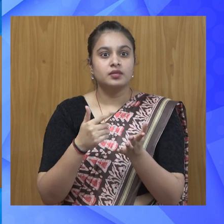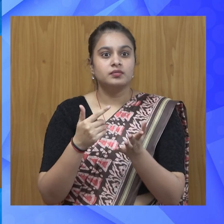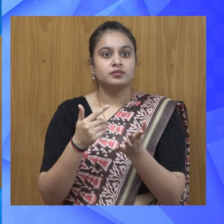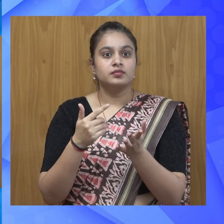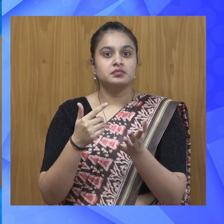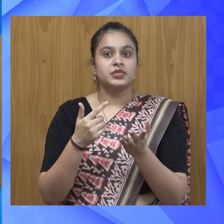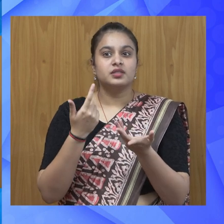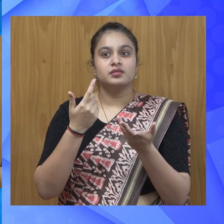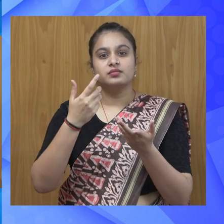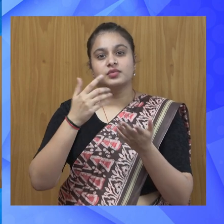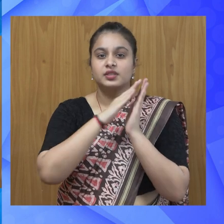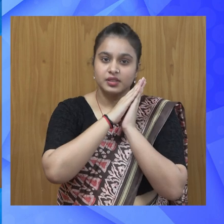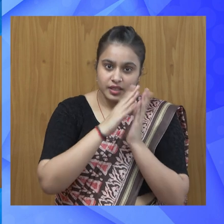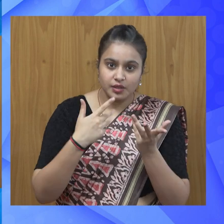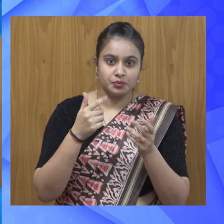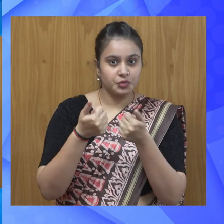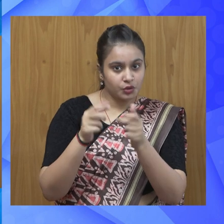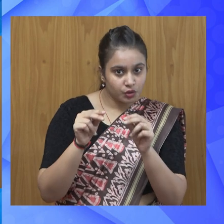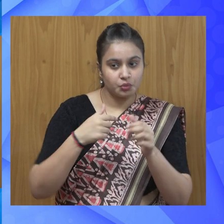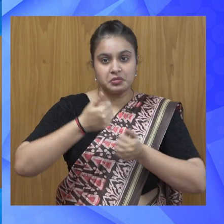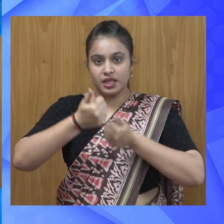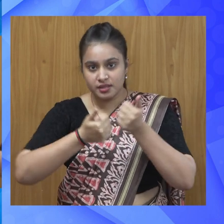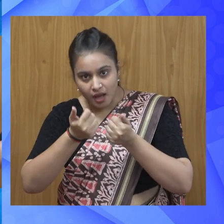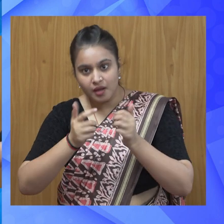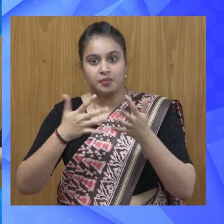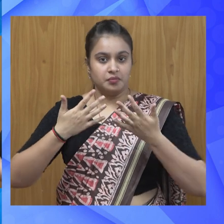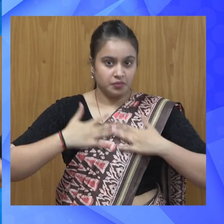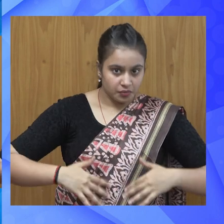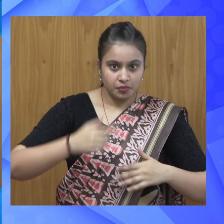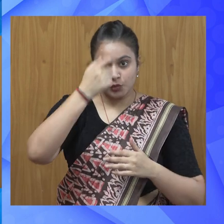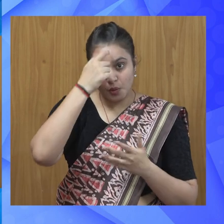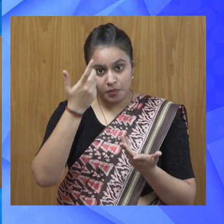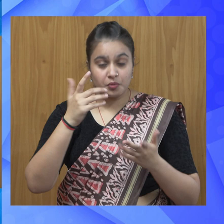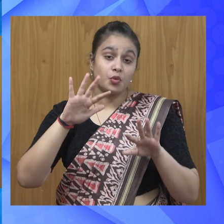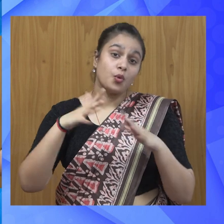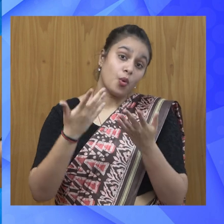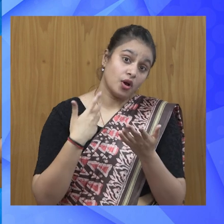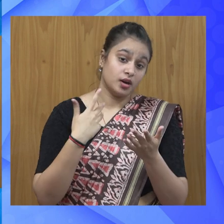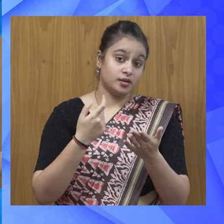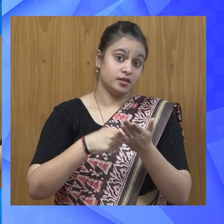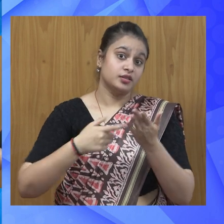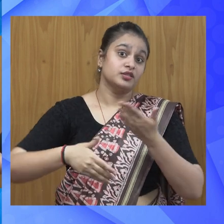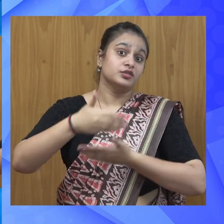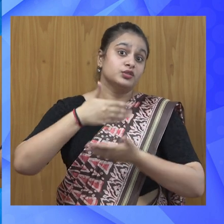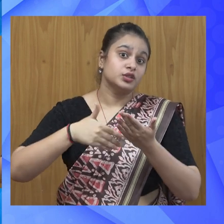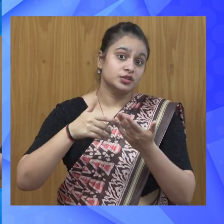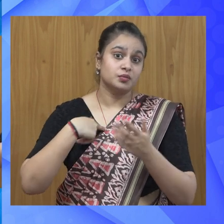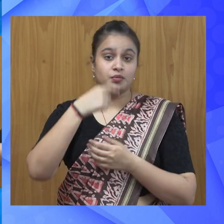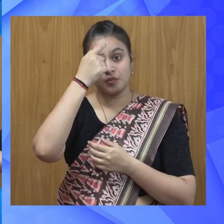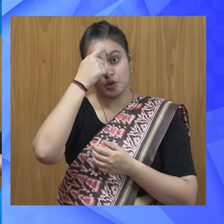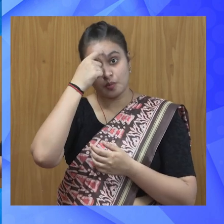है, हो सकता है नींद खराब हो, एग्जाम्स हो, शारीरिक बीमारी हो या रिलेशनशिप में प्रॉब्लम हो, ये एक प्रकार का ट्रिगर